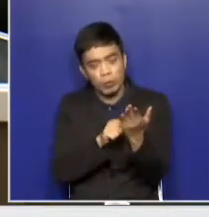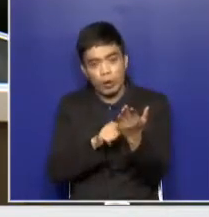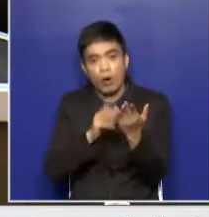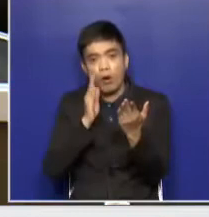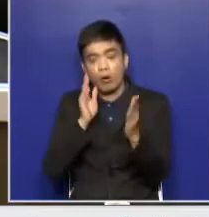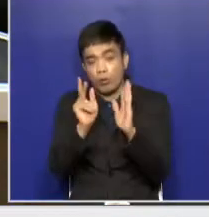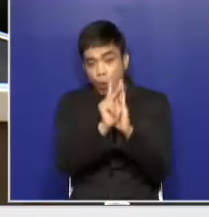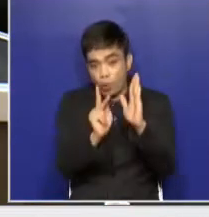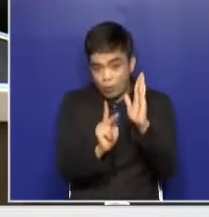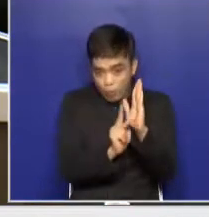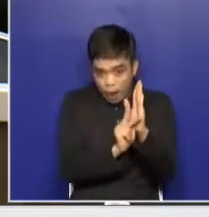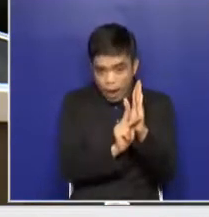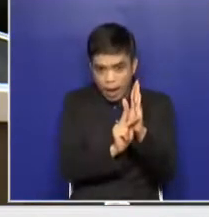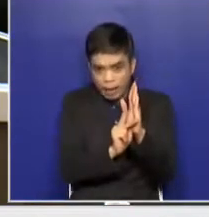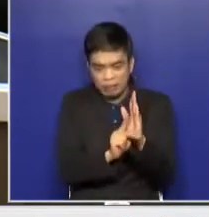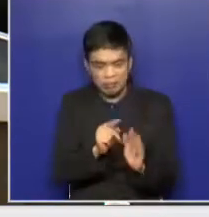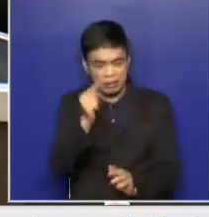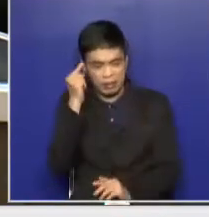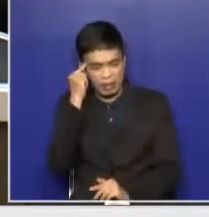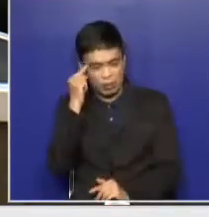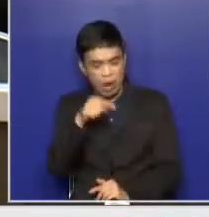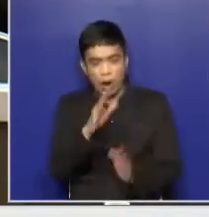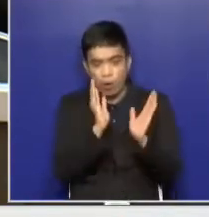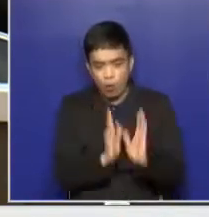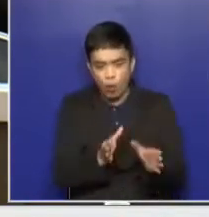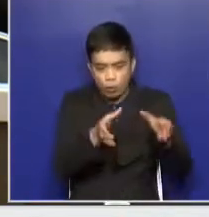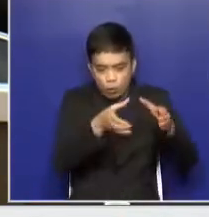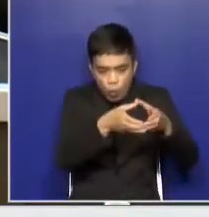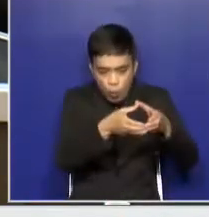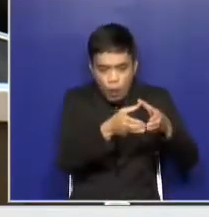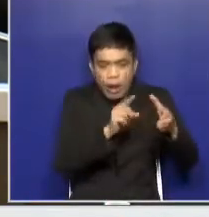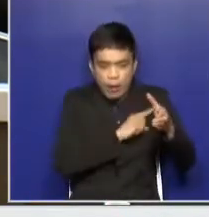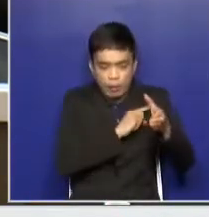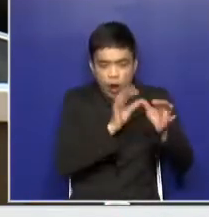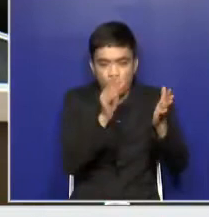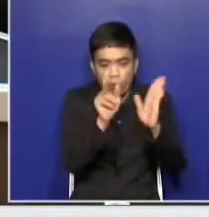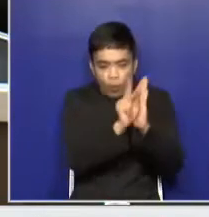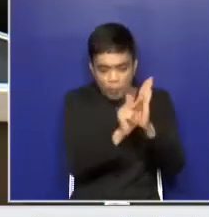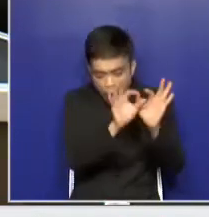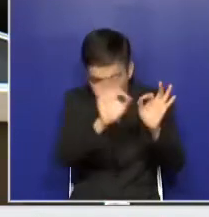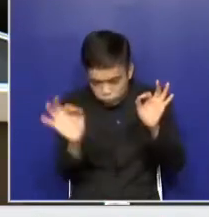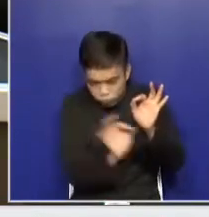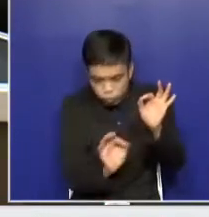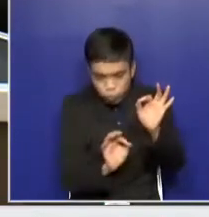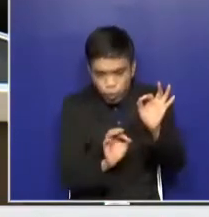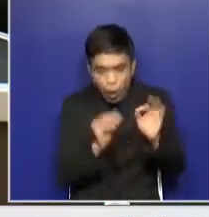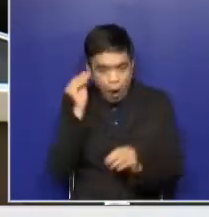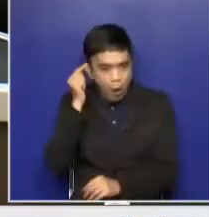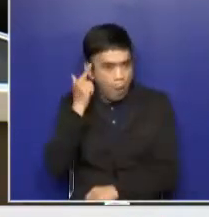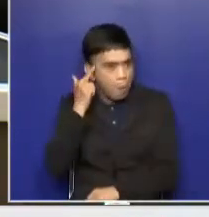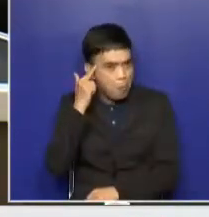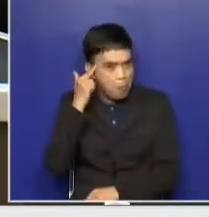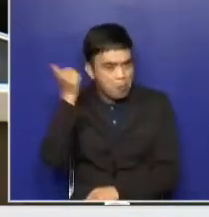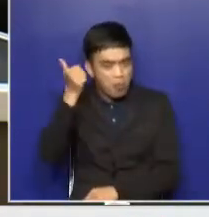กฎหมายมาเนี่ยนะครับท่านอาจจะไม่มีความรู้ความเข้าใจอาจจะไม่เคยประกอบกิจการเรื่องนี้มาก่อนแต่มานั่งออกกฎหม